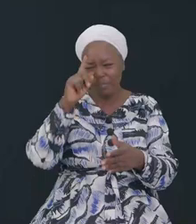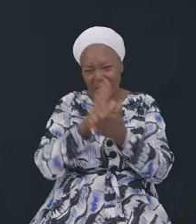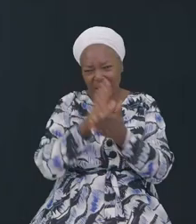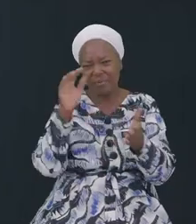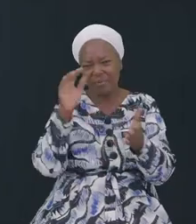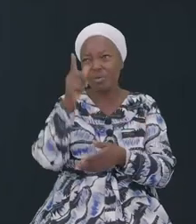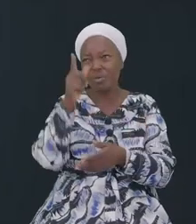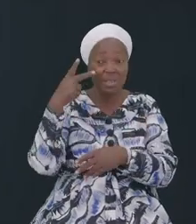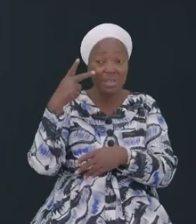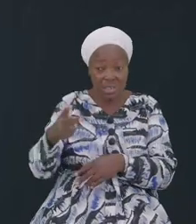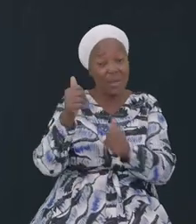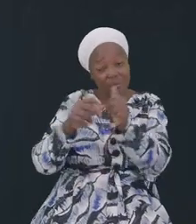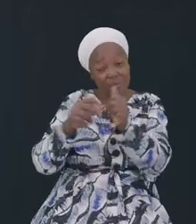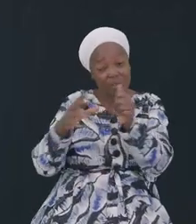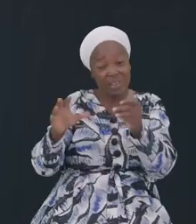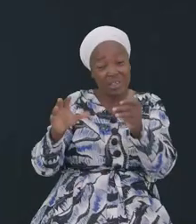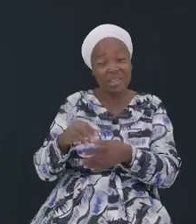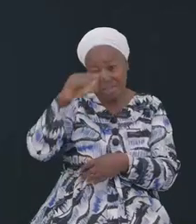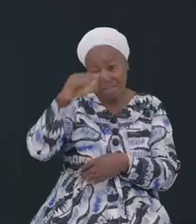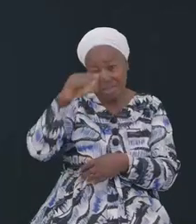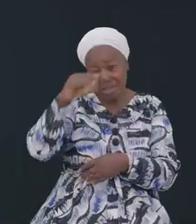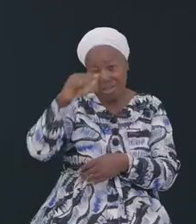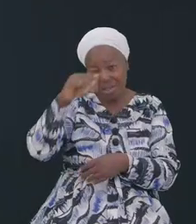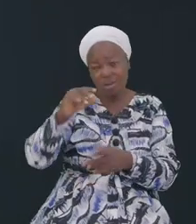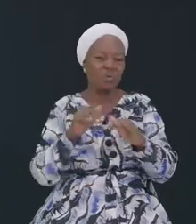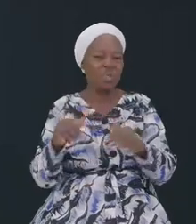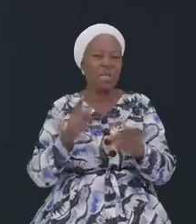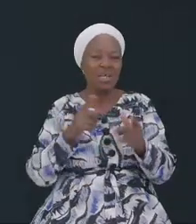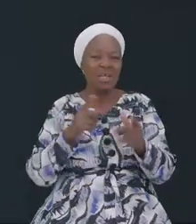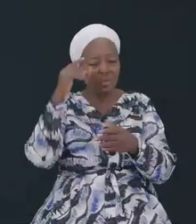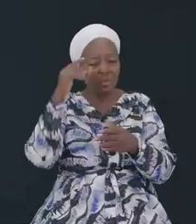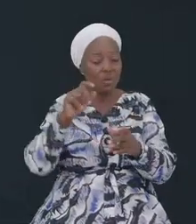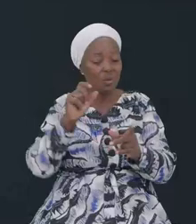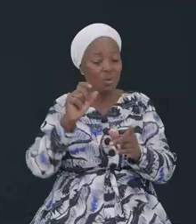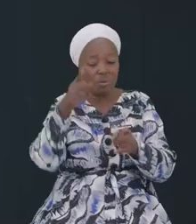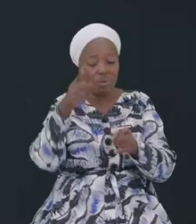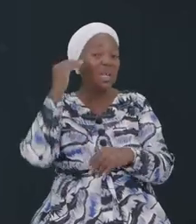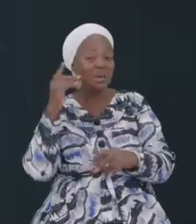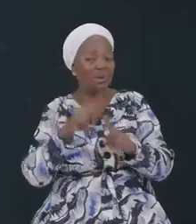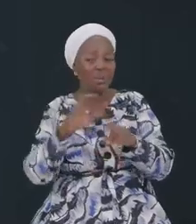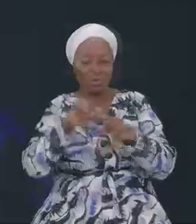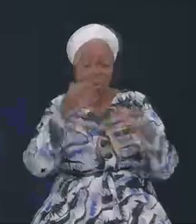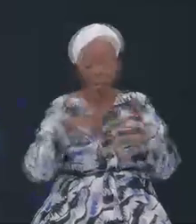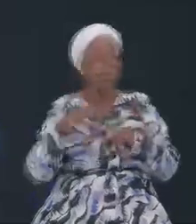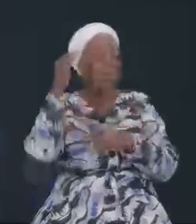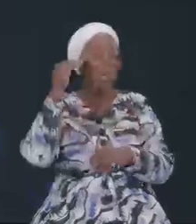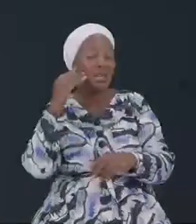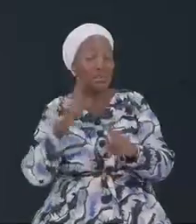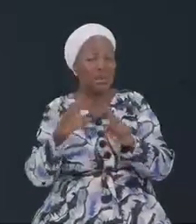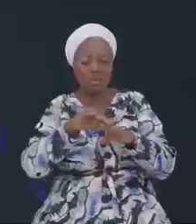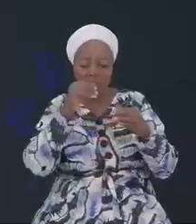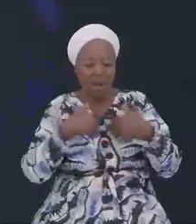que Dieu la voit ce qu'il fait. Il connaît la parole de Dieu dans la tête, mais il n'a pas le cœur